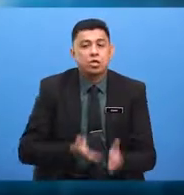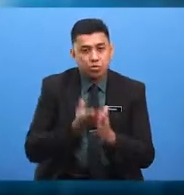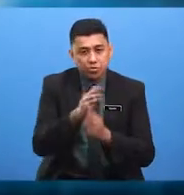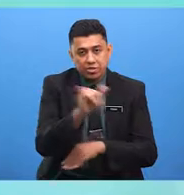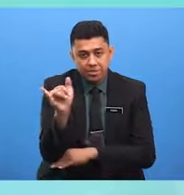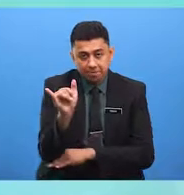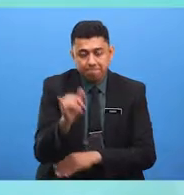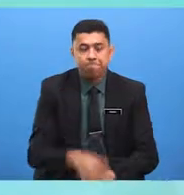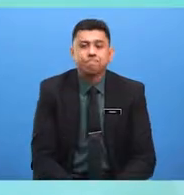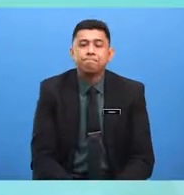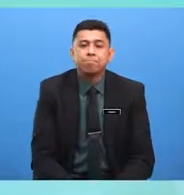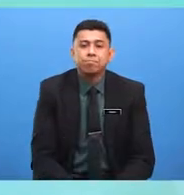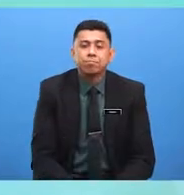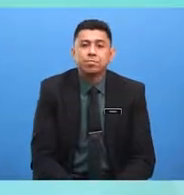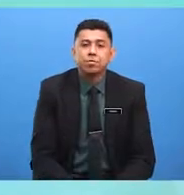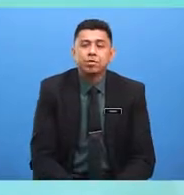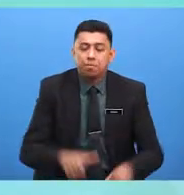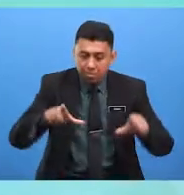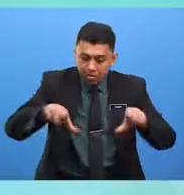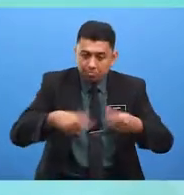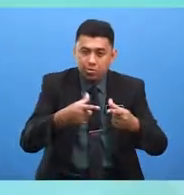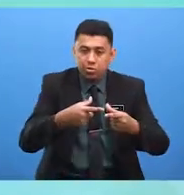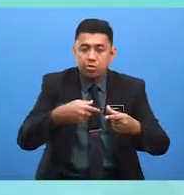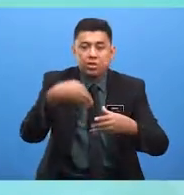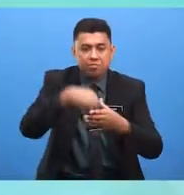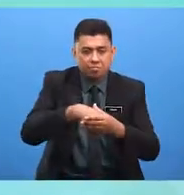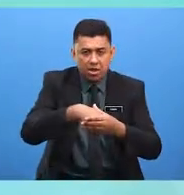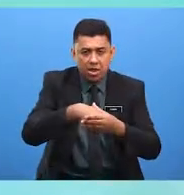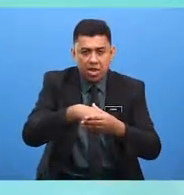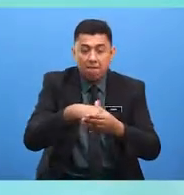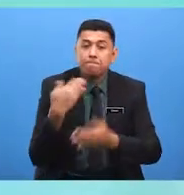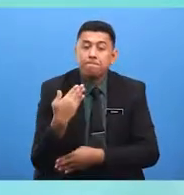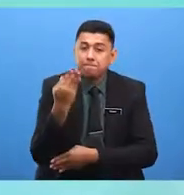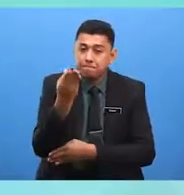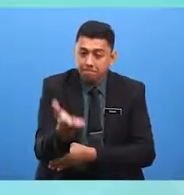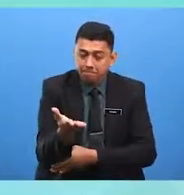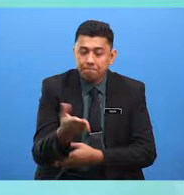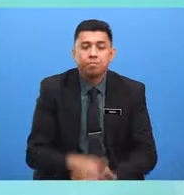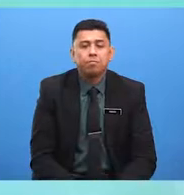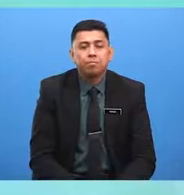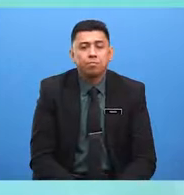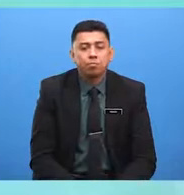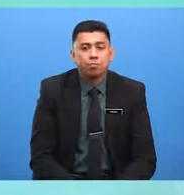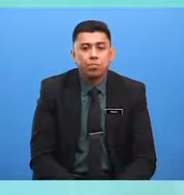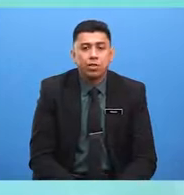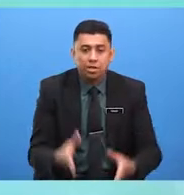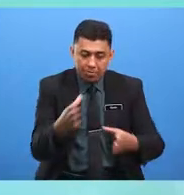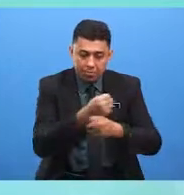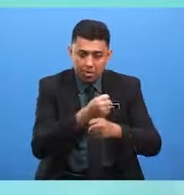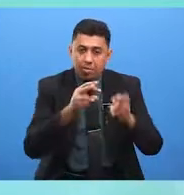mengembang apabila berlaku peningkatan dalam penawaran uang dalam ekonomi pendapatan